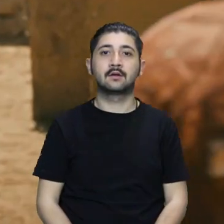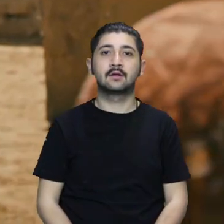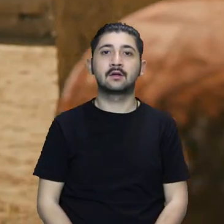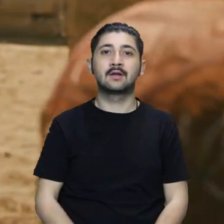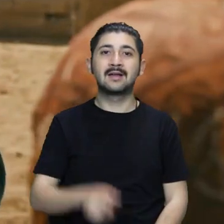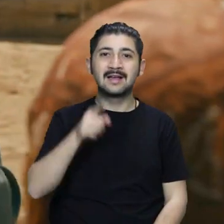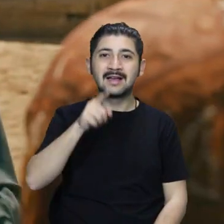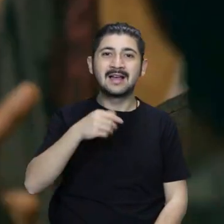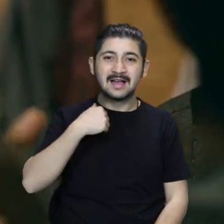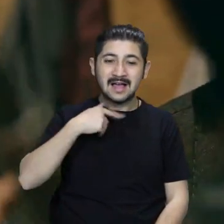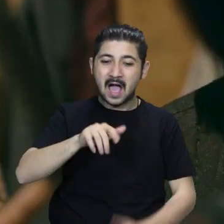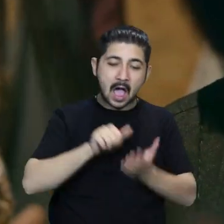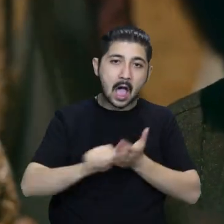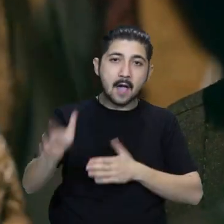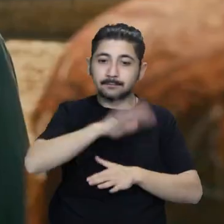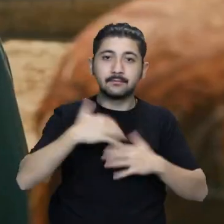kırklarla yediler açtılar kucağı.